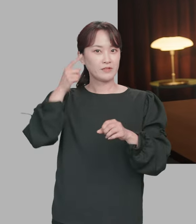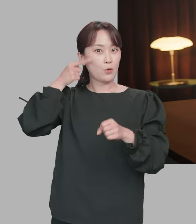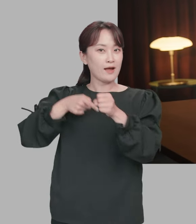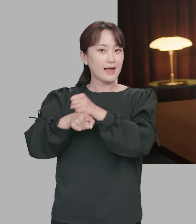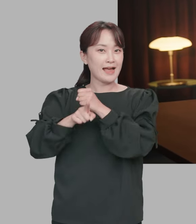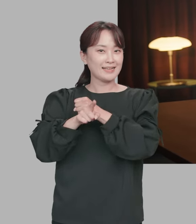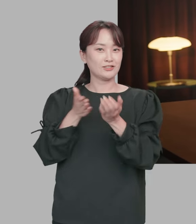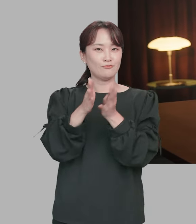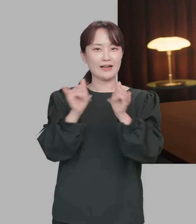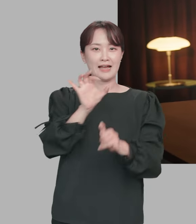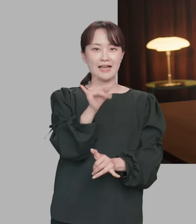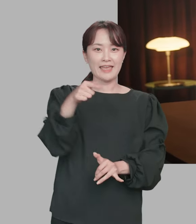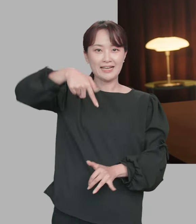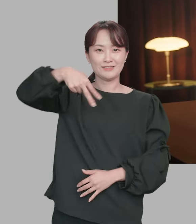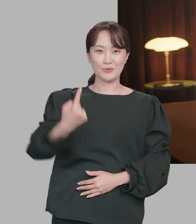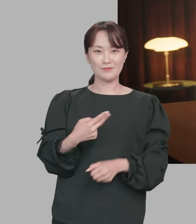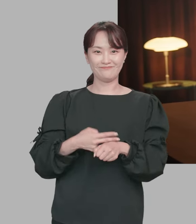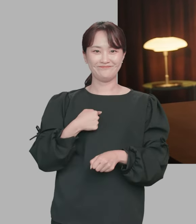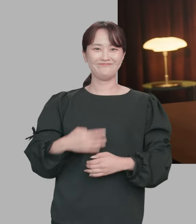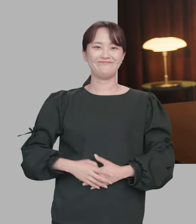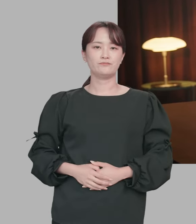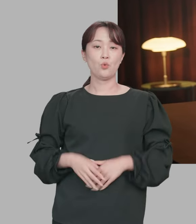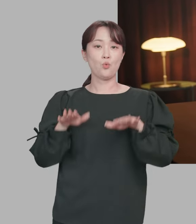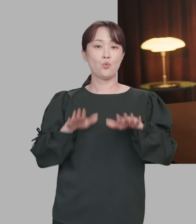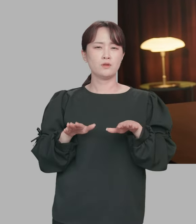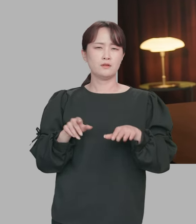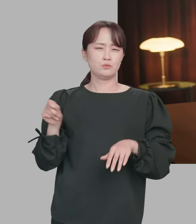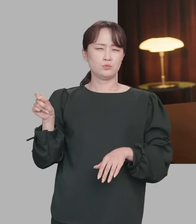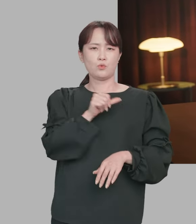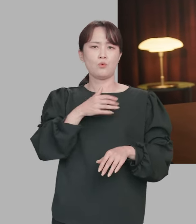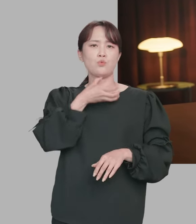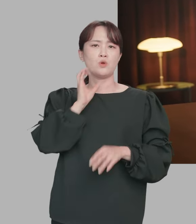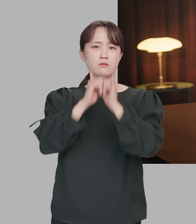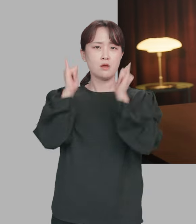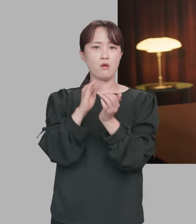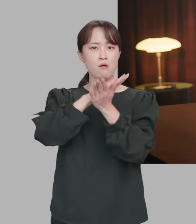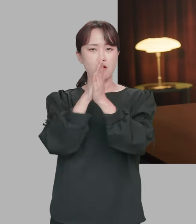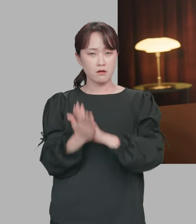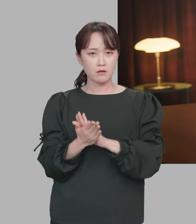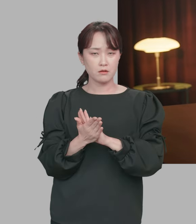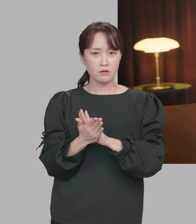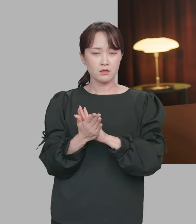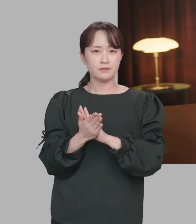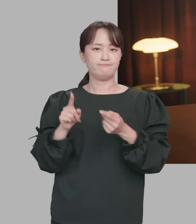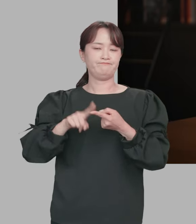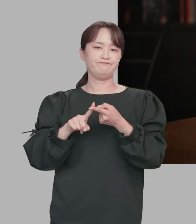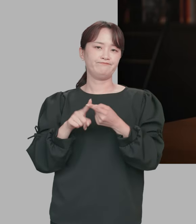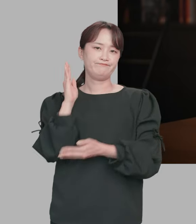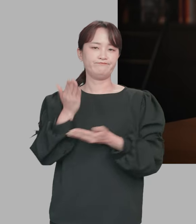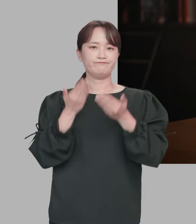안녕하세요. 과학 커뮤니케이터 엑소쌤입니다. 오늘은 초고령화 사회 진입으로 인한 의료 수요 증가에 대해 이야기해 볼